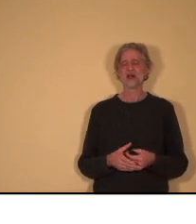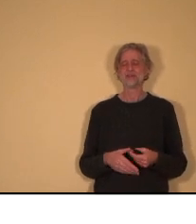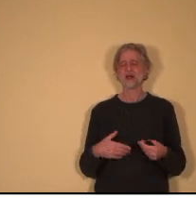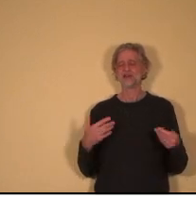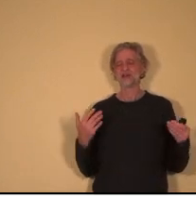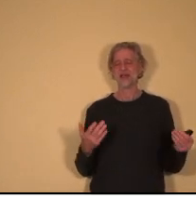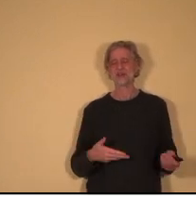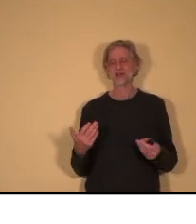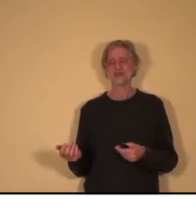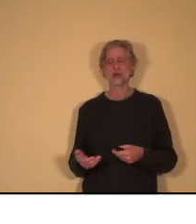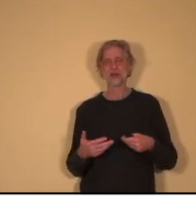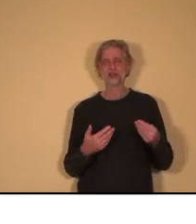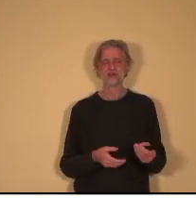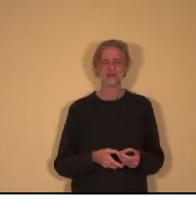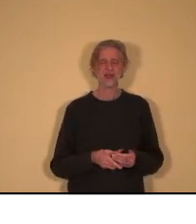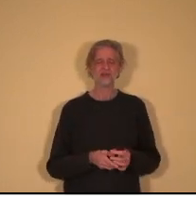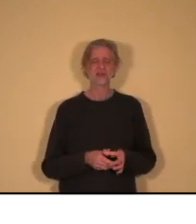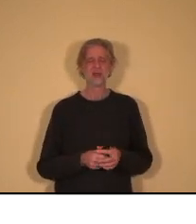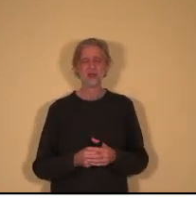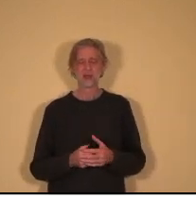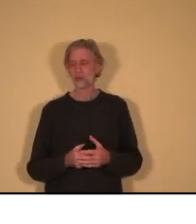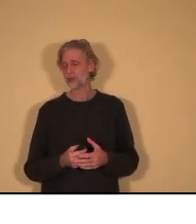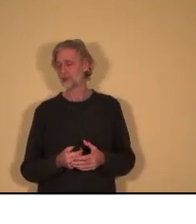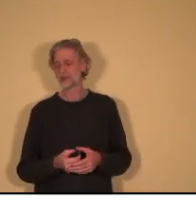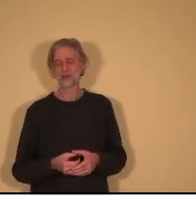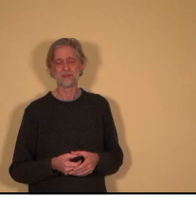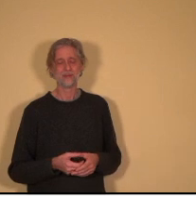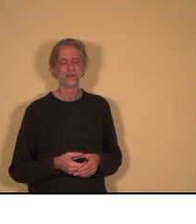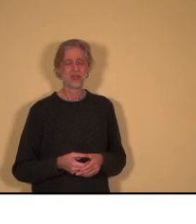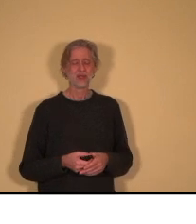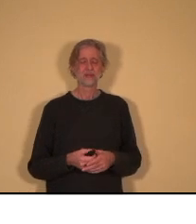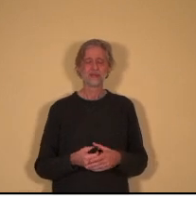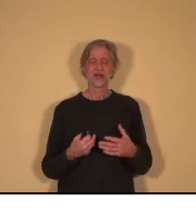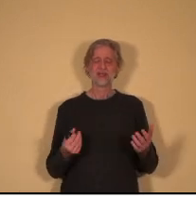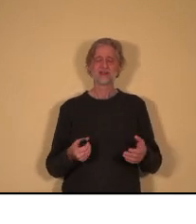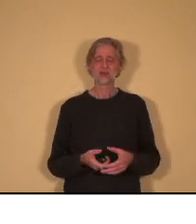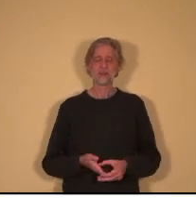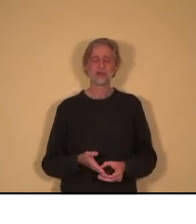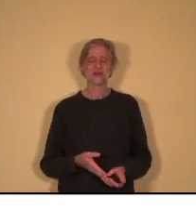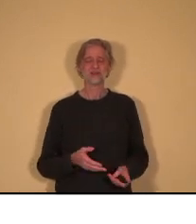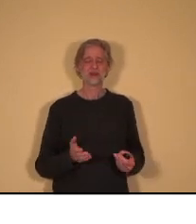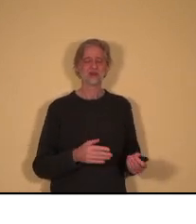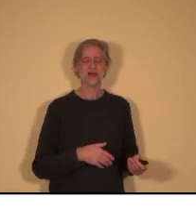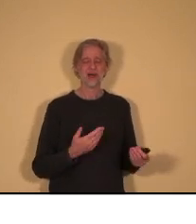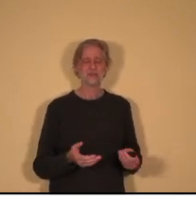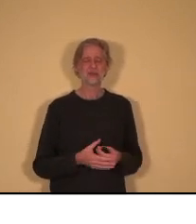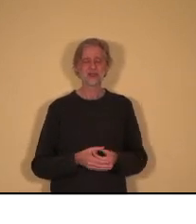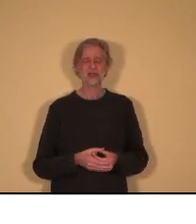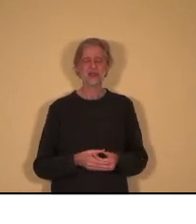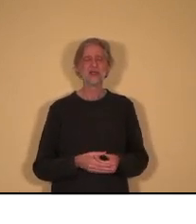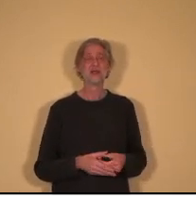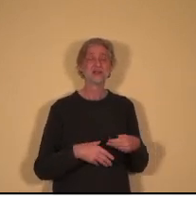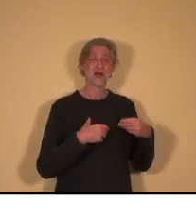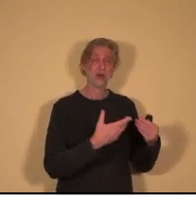das Carbon Dioxide Capture and Storage, CCS. Und da geht es darum, das CO2